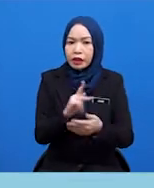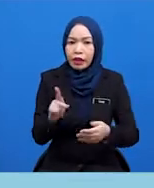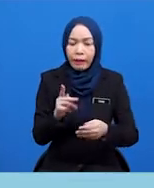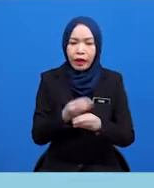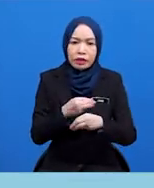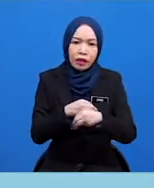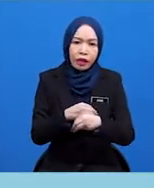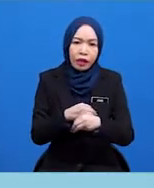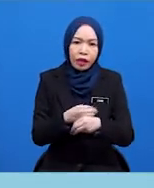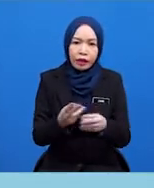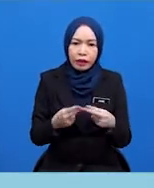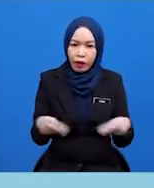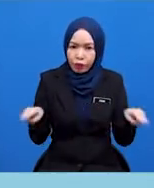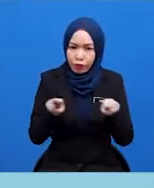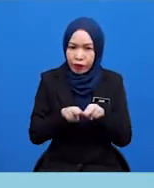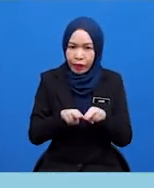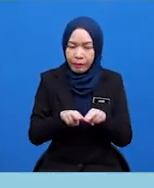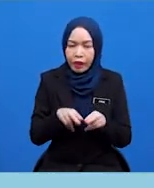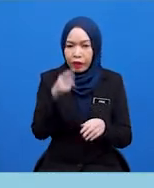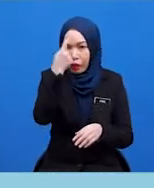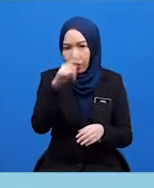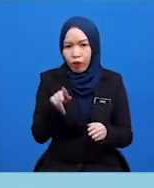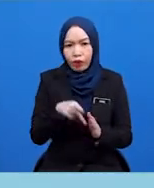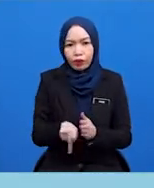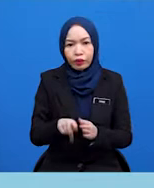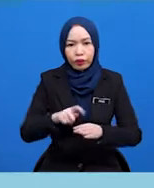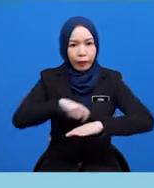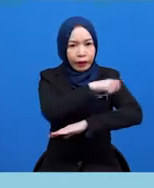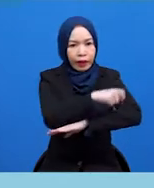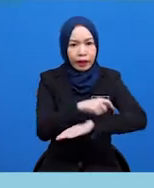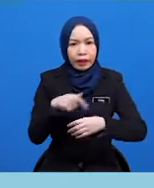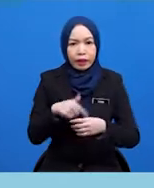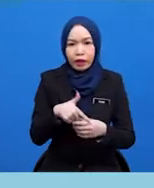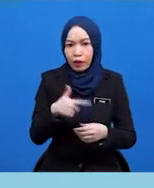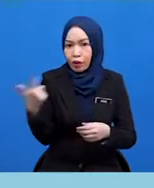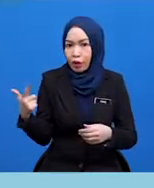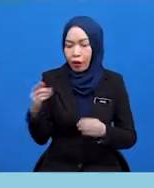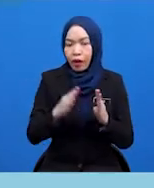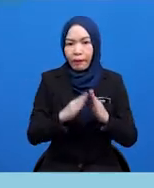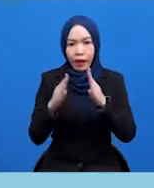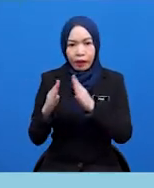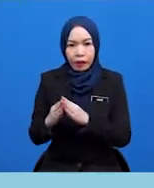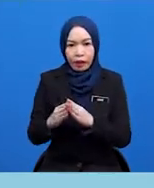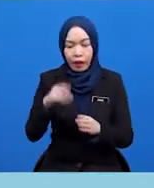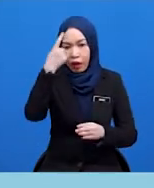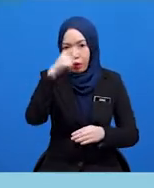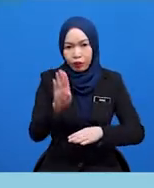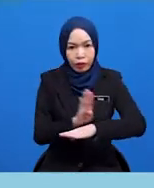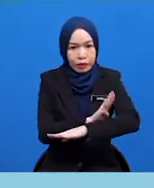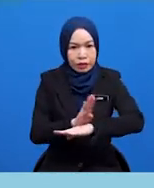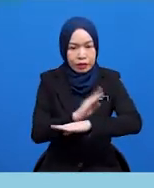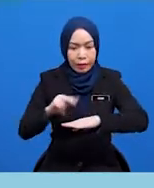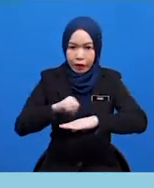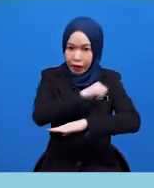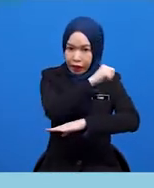kepada petani di luar bandar untuk memajukan sektor pertanian. Sektor kebun kecil